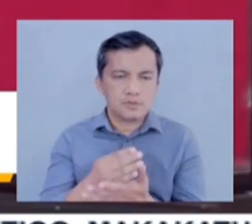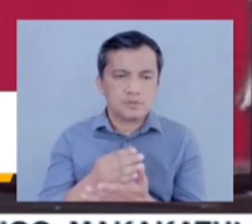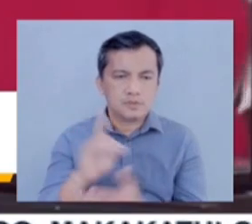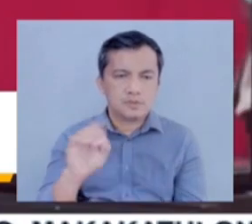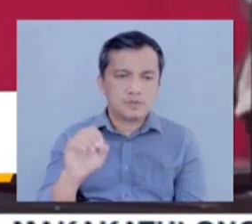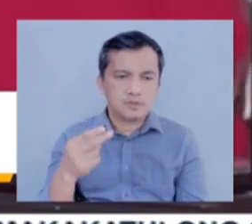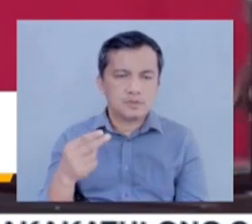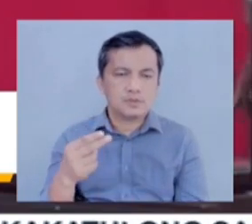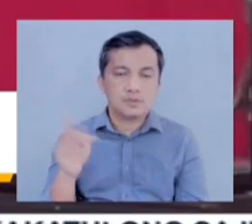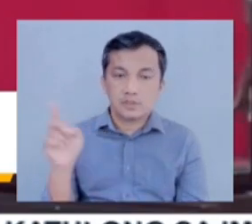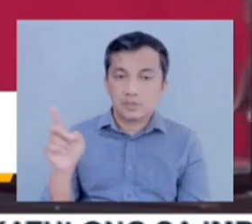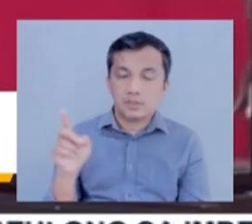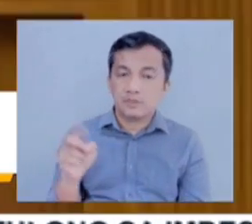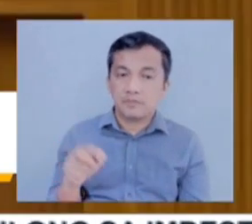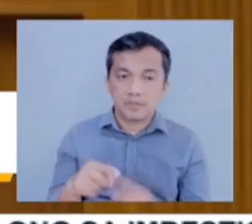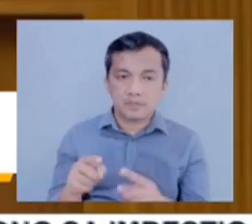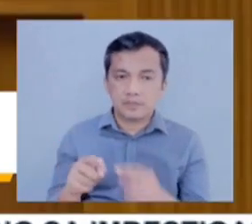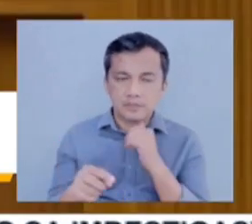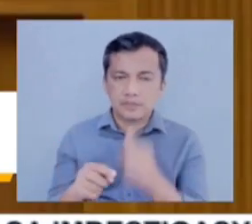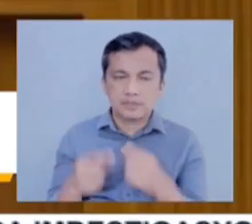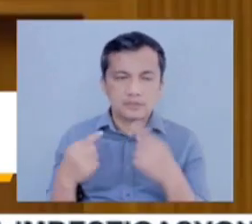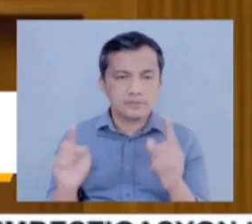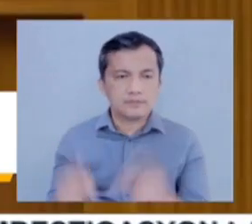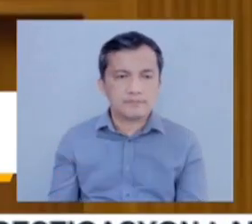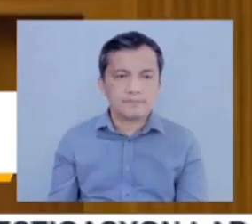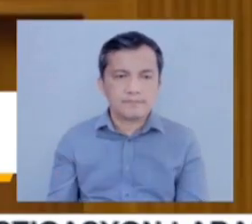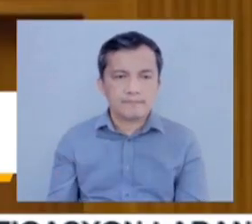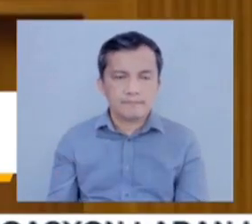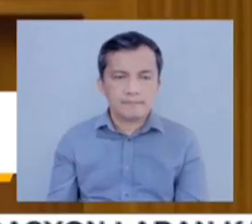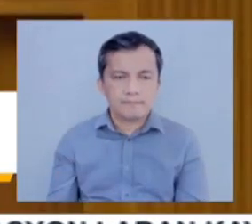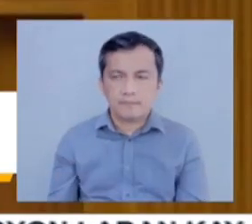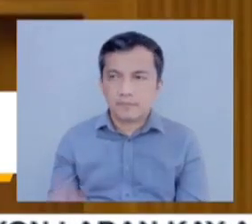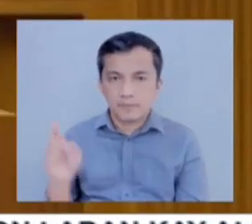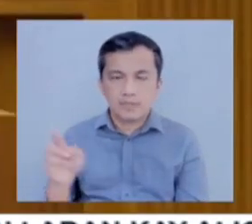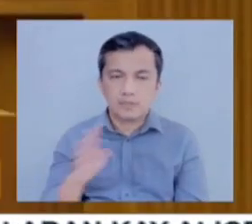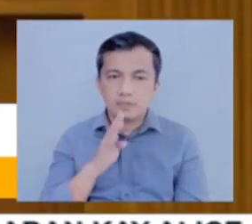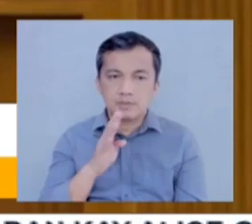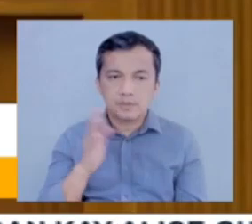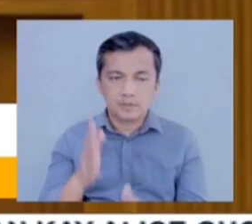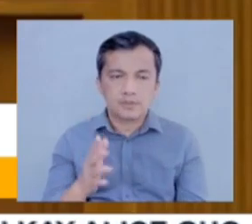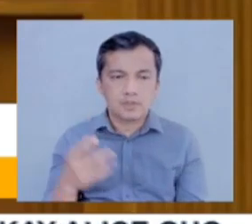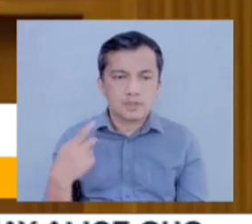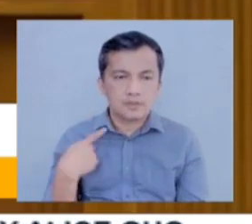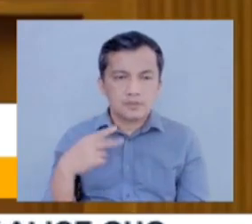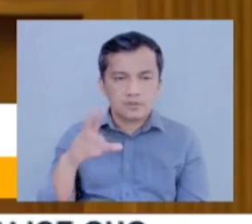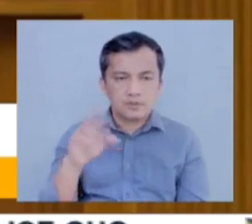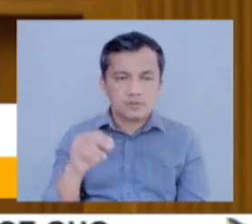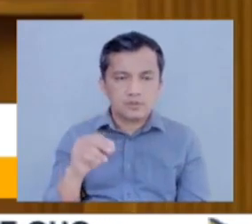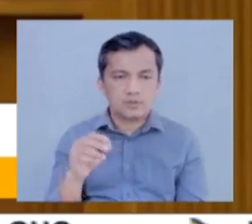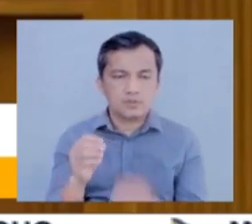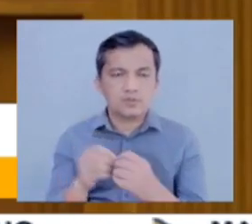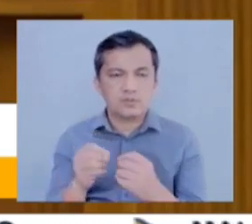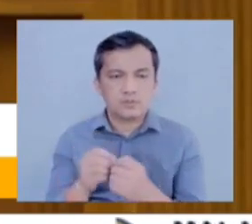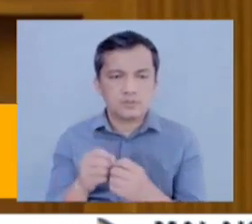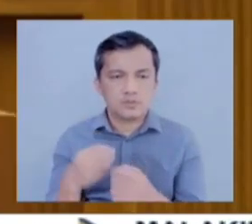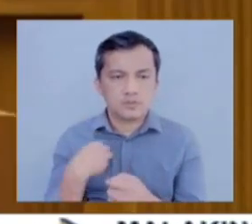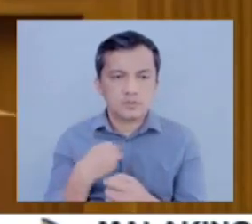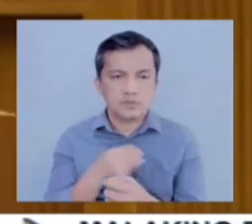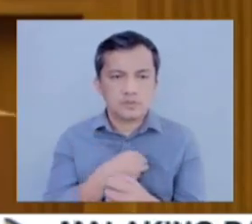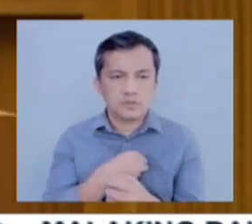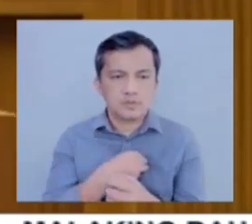pero hindi siya nagtagumpay. Mr. Speaker, having no more members of the minority...